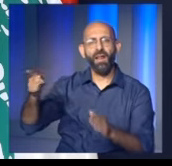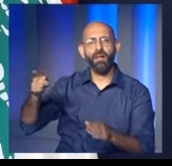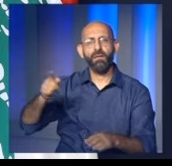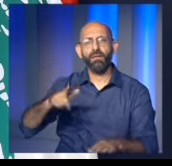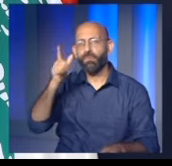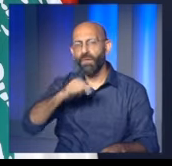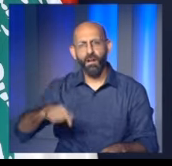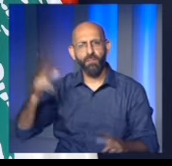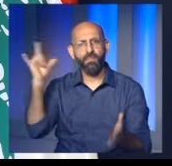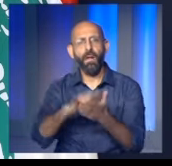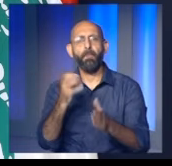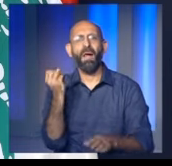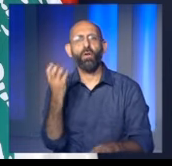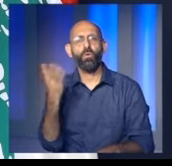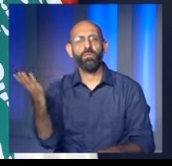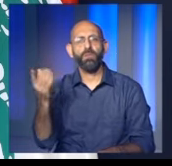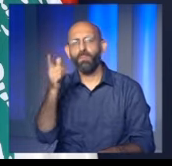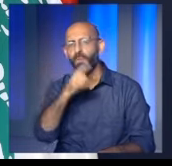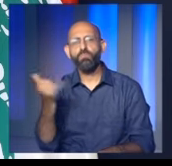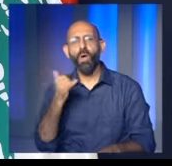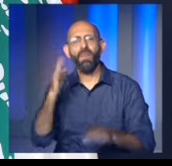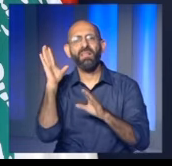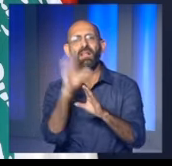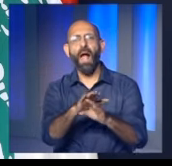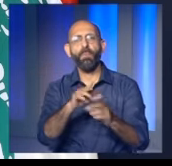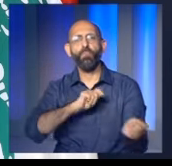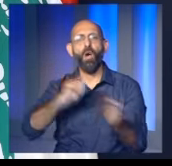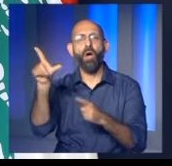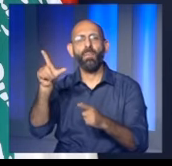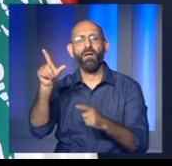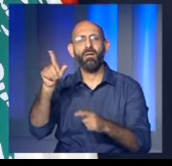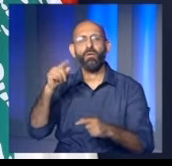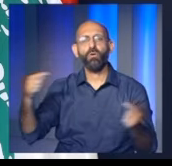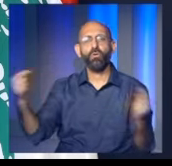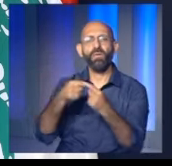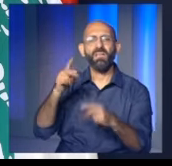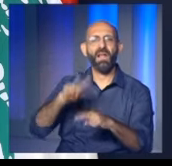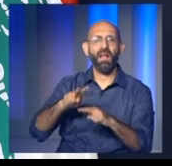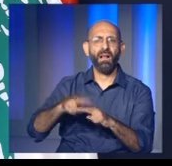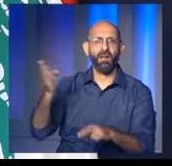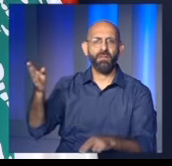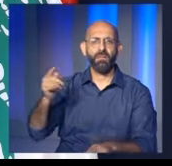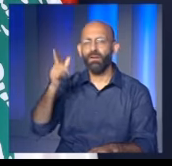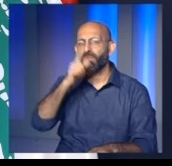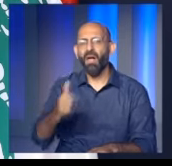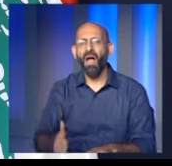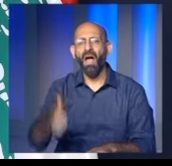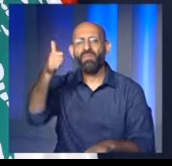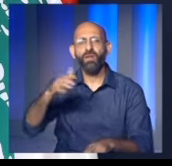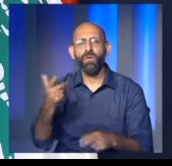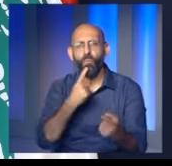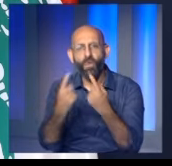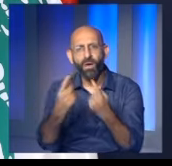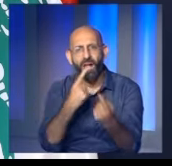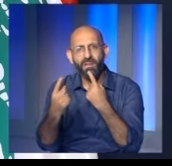الإيراني بالوكالة علي باكري، الذي اعتبر أن بيروت هي مهد المقاومة ضد إسرائيل، أن يعلن المقاومة من